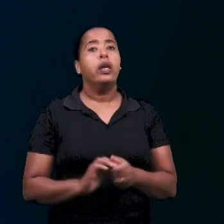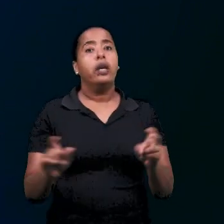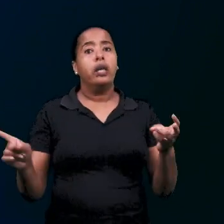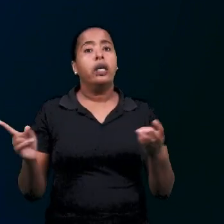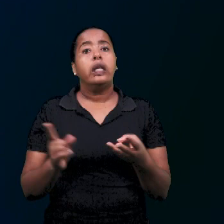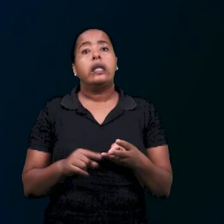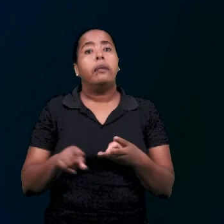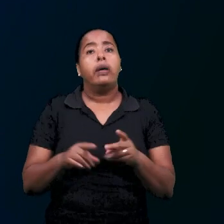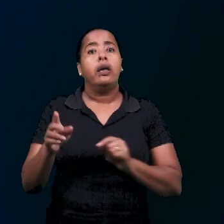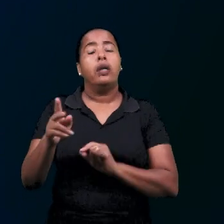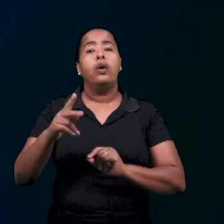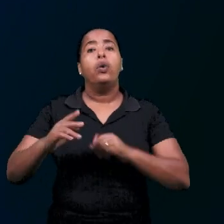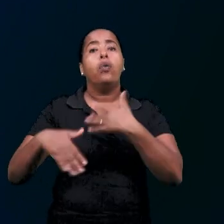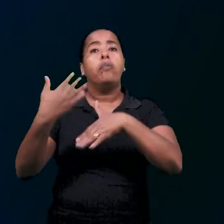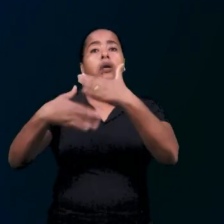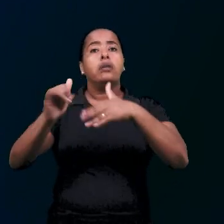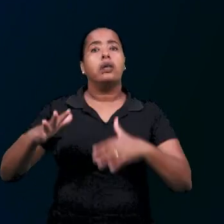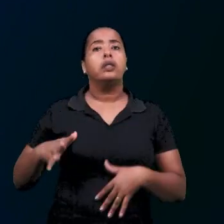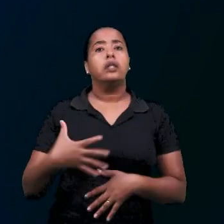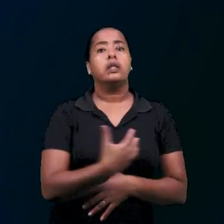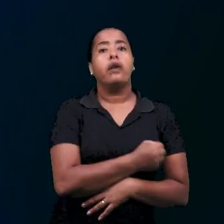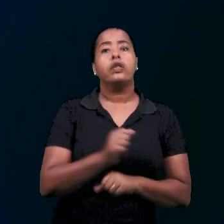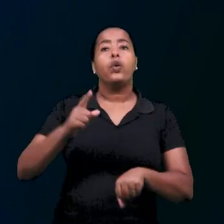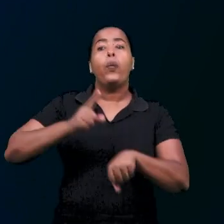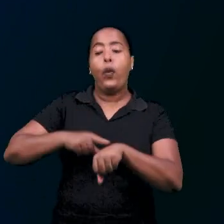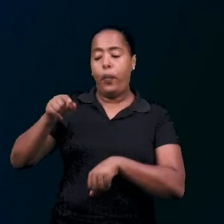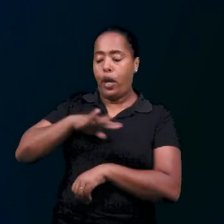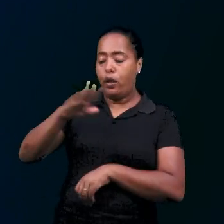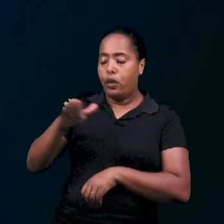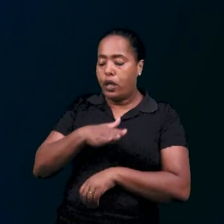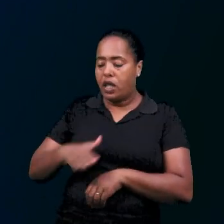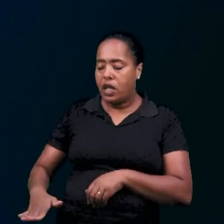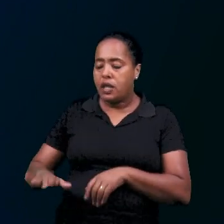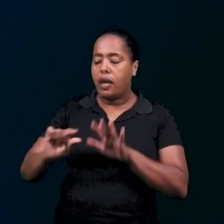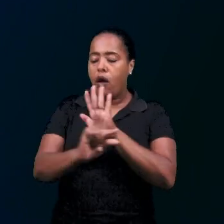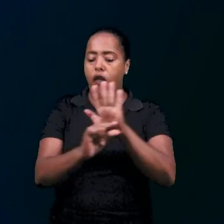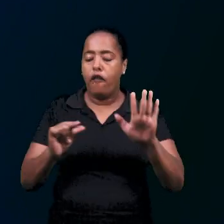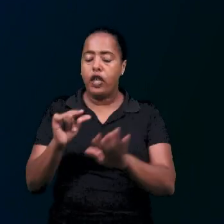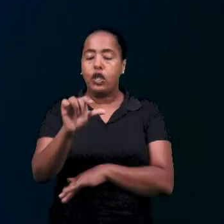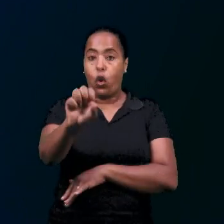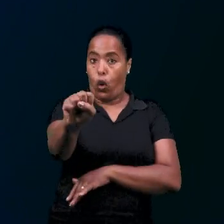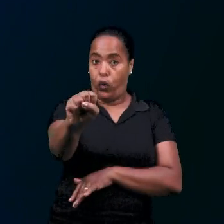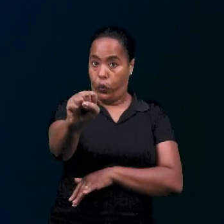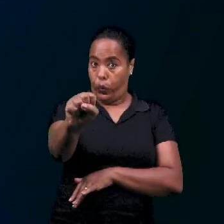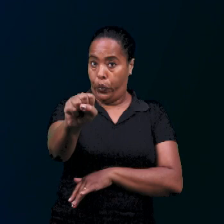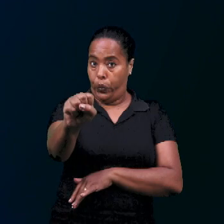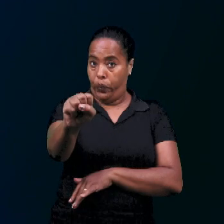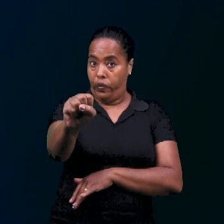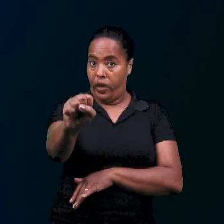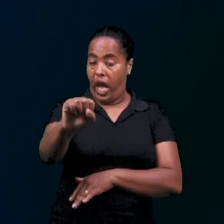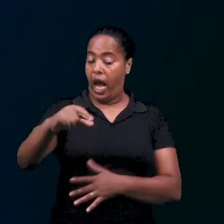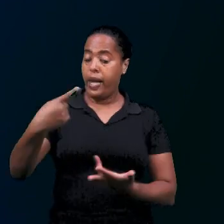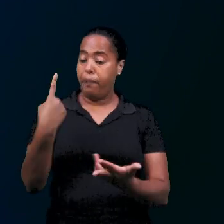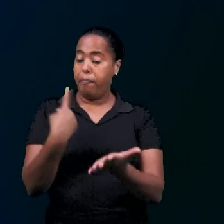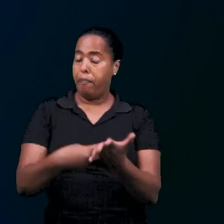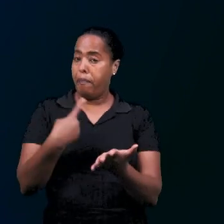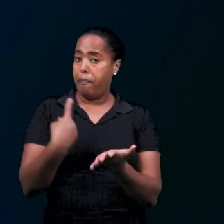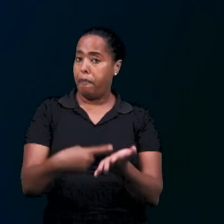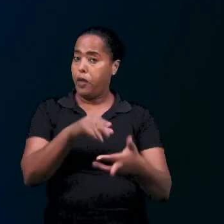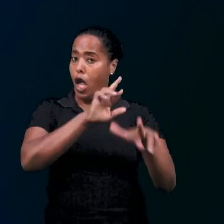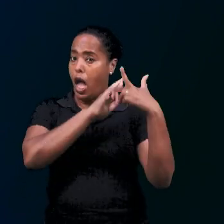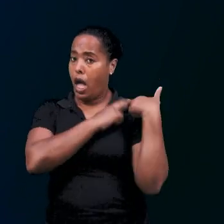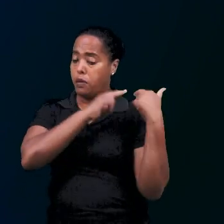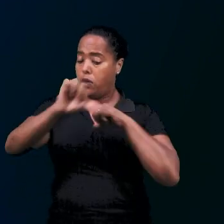l'homme et pour fin le processus de salut dans le moment où Zachée, dans le verset 8,